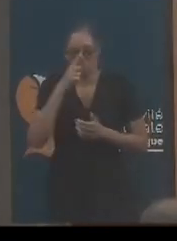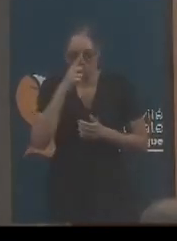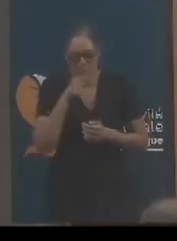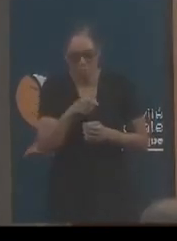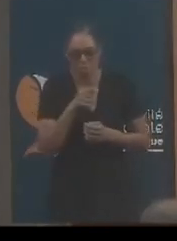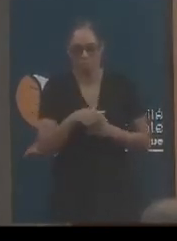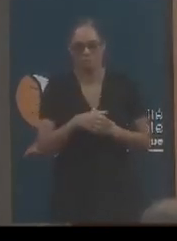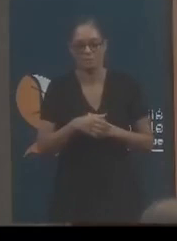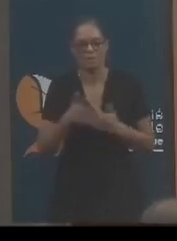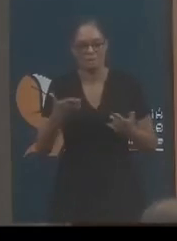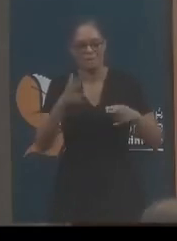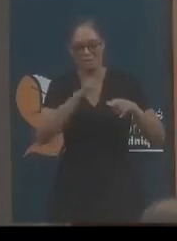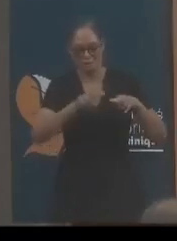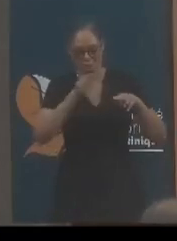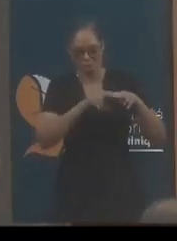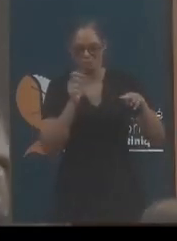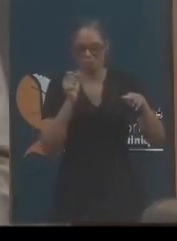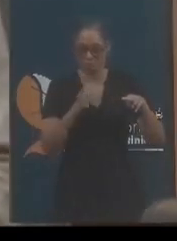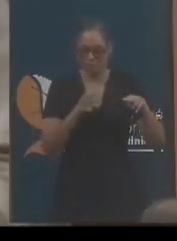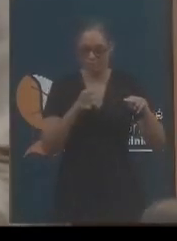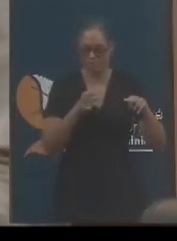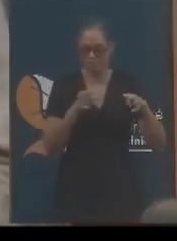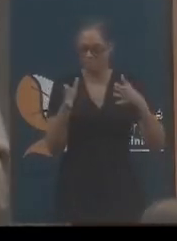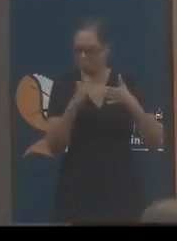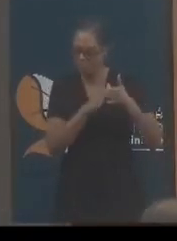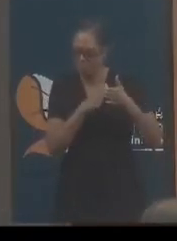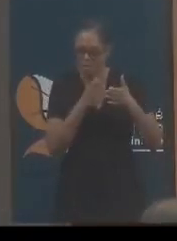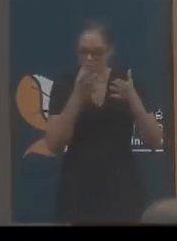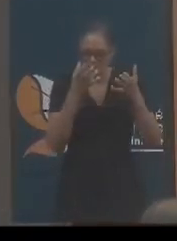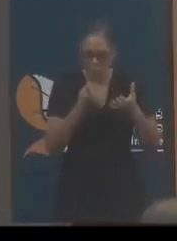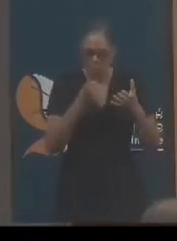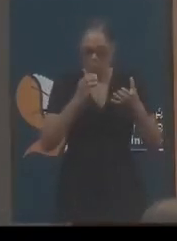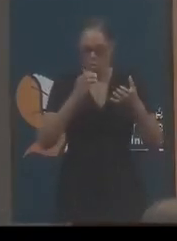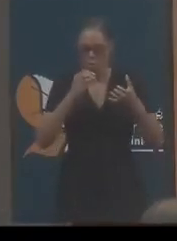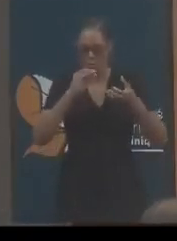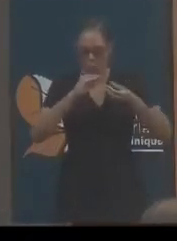en réalisant des travaux à la hauteur des ambitions et des problèmes, on va régler le problème du sud.